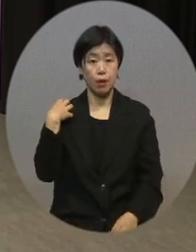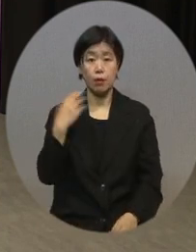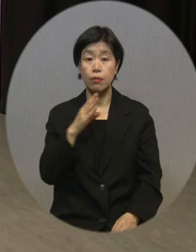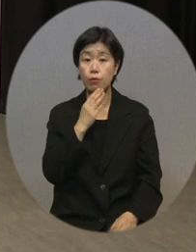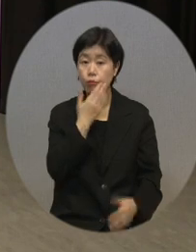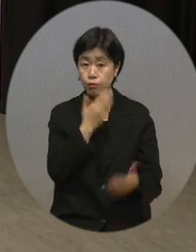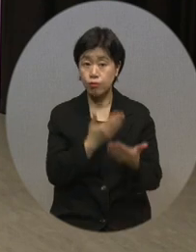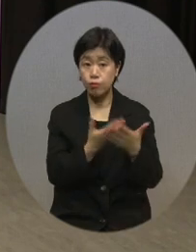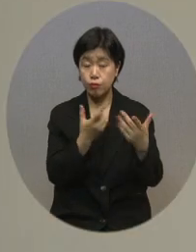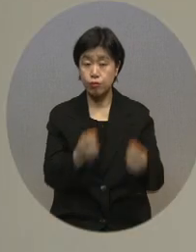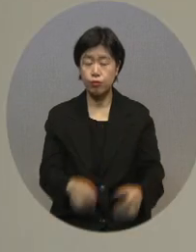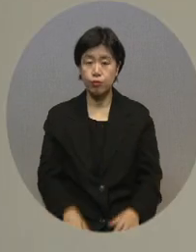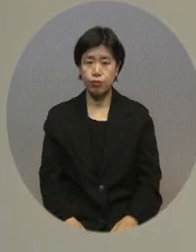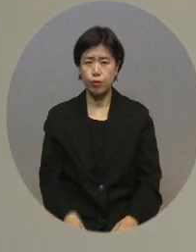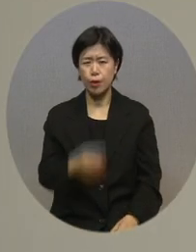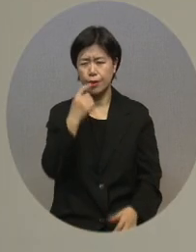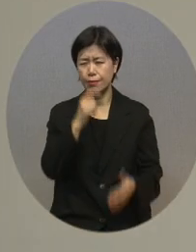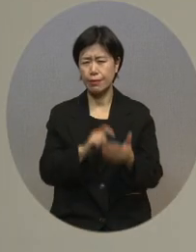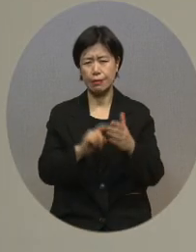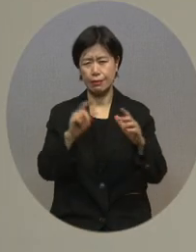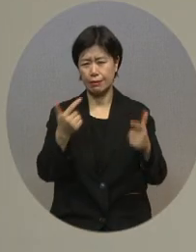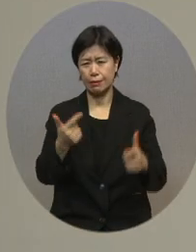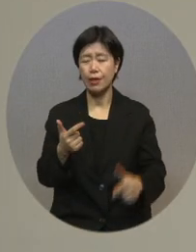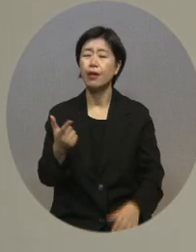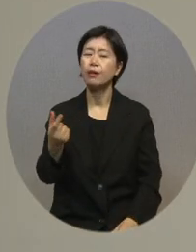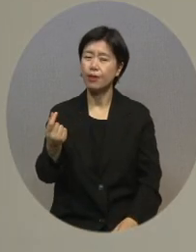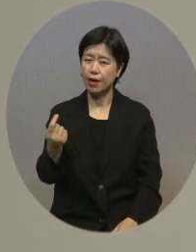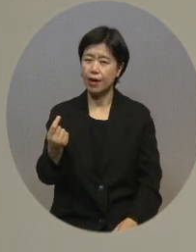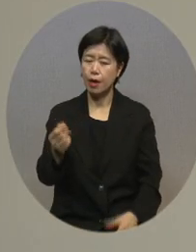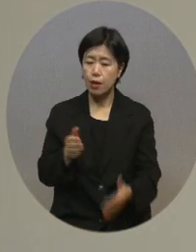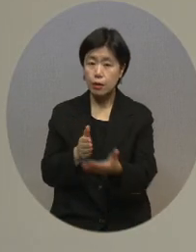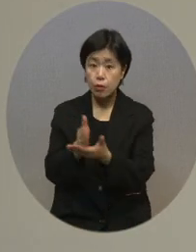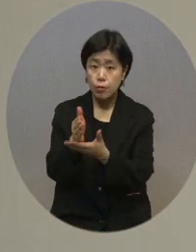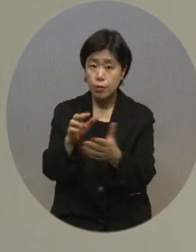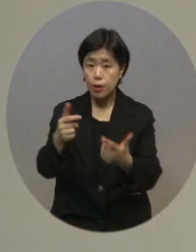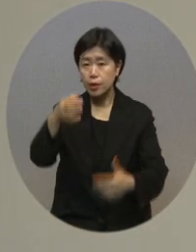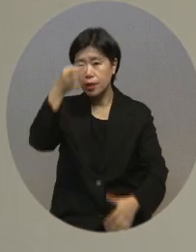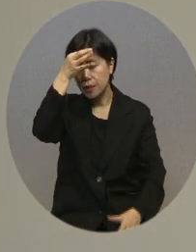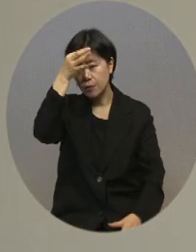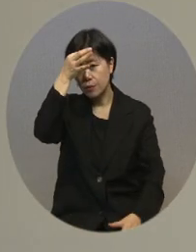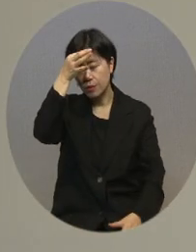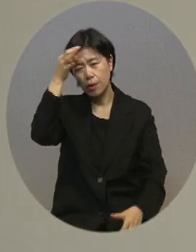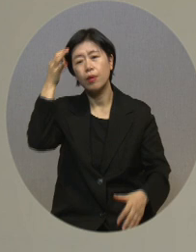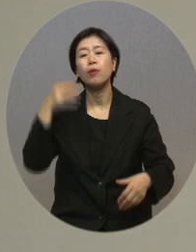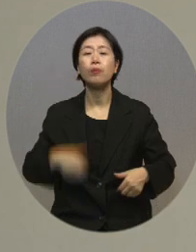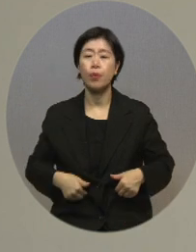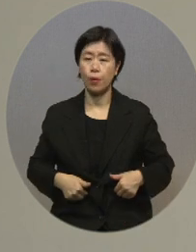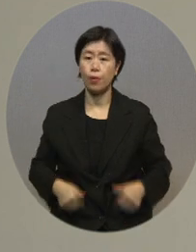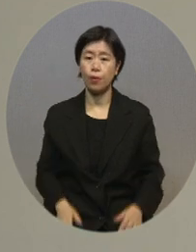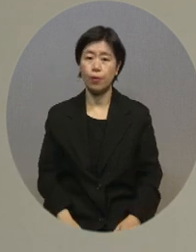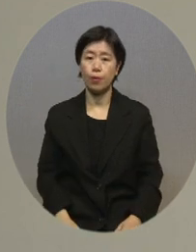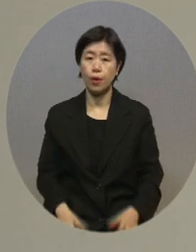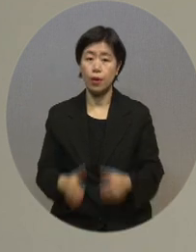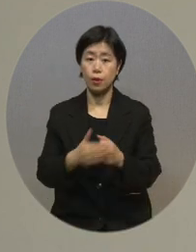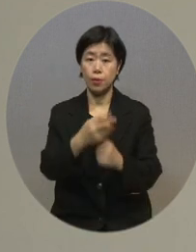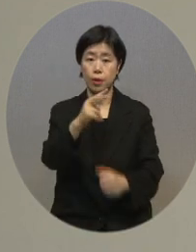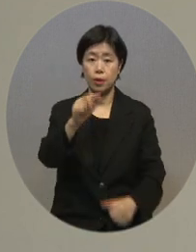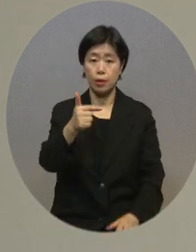그렇죠. 그것도 이제 어떤 전문적인 기법이 필요하고 예. 방법이 있더라고요. 그래서 저희 이제